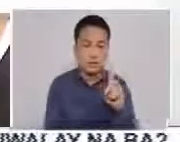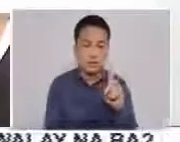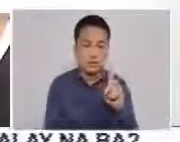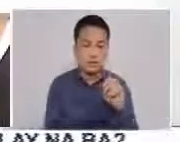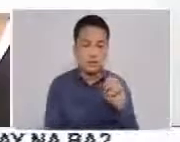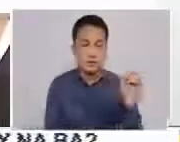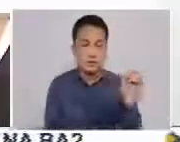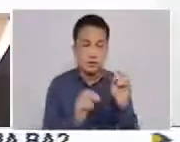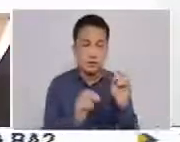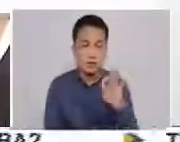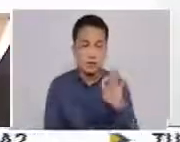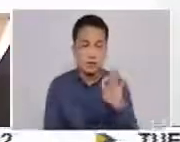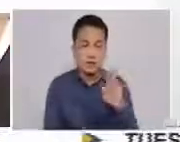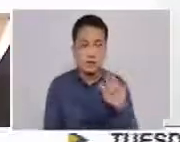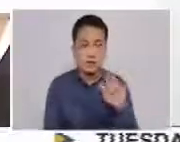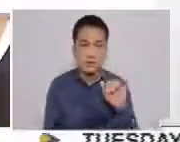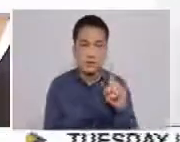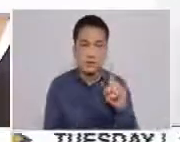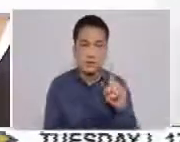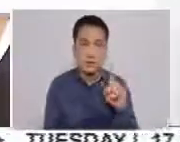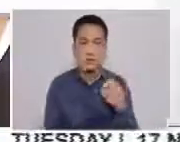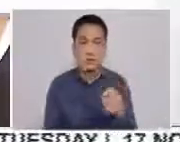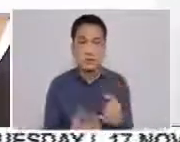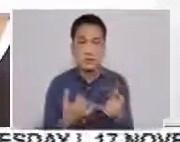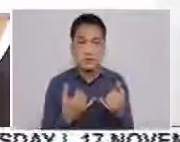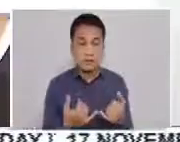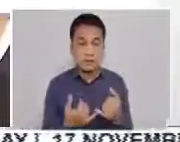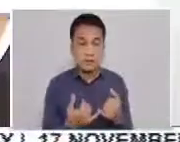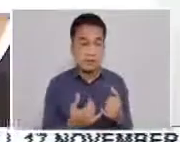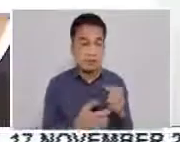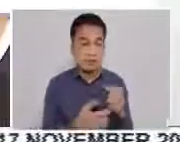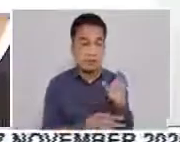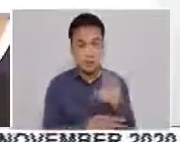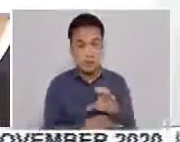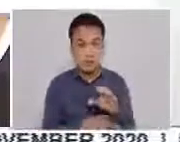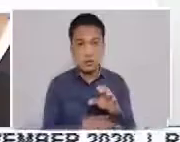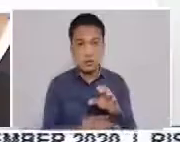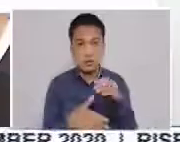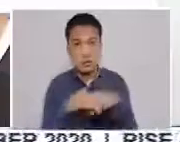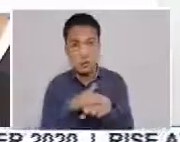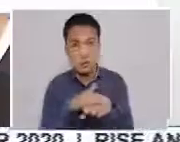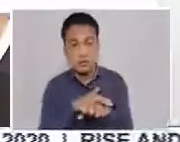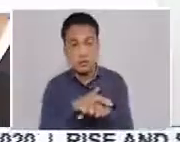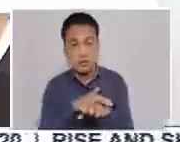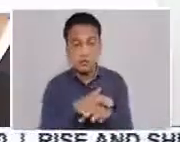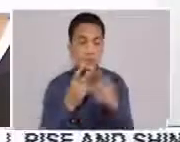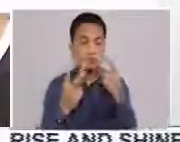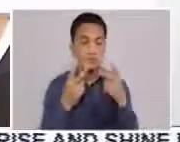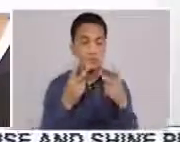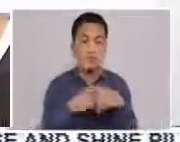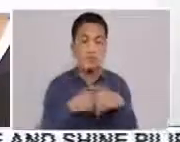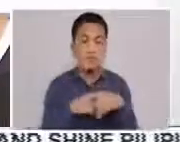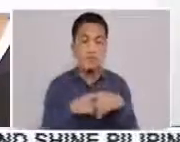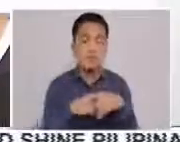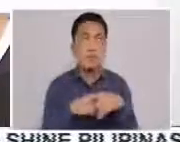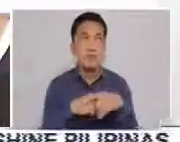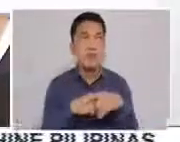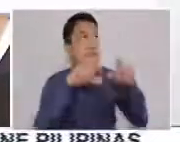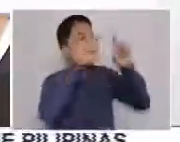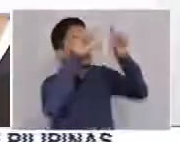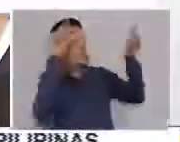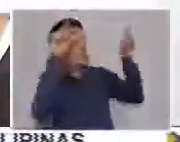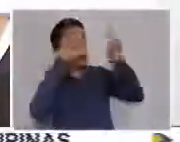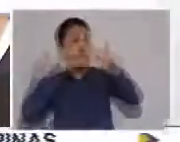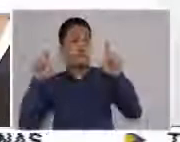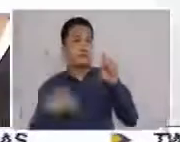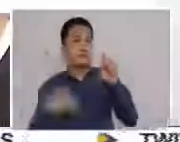ito paliwanag, sir, no? Kasi iniwasan natin ang pila, mahabang pila para magpakabit. Oh, saan-saan lugar po sila pwede pumunta